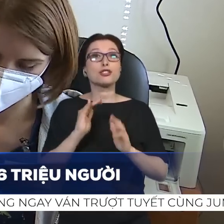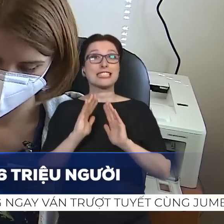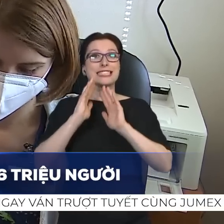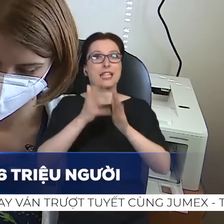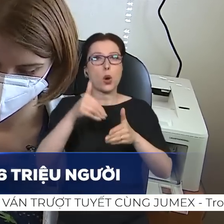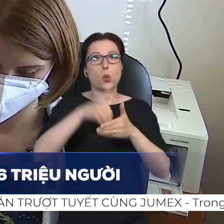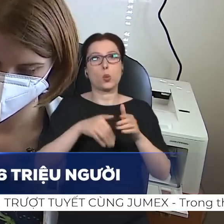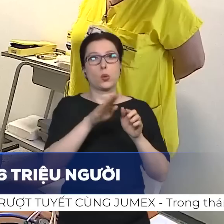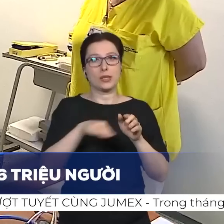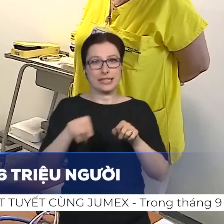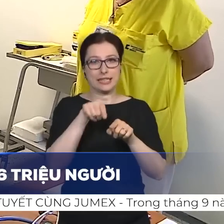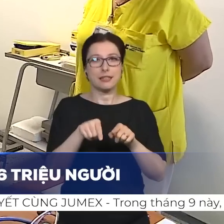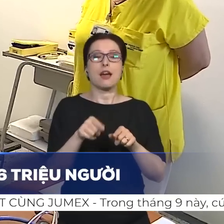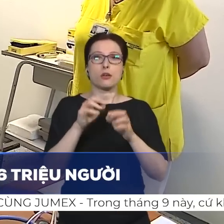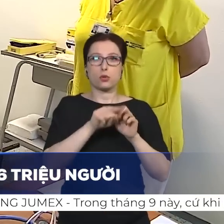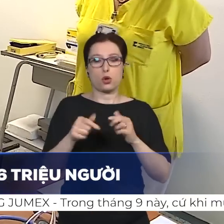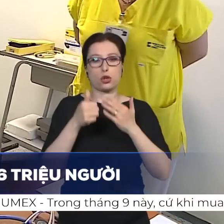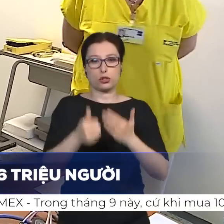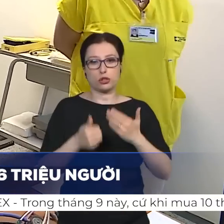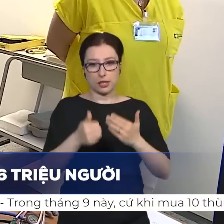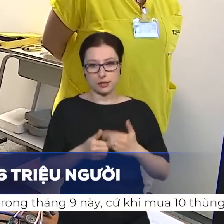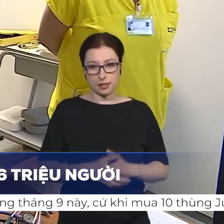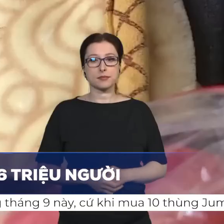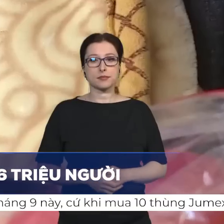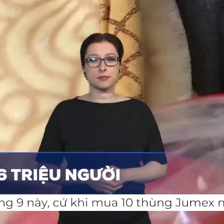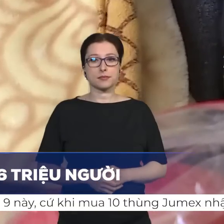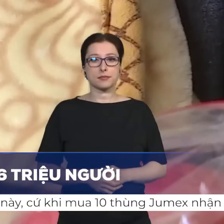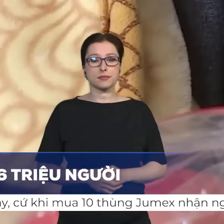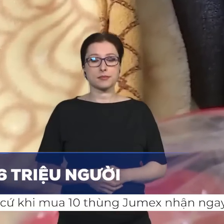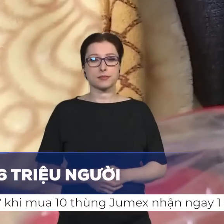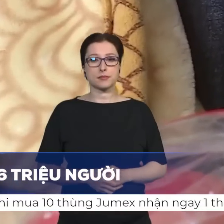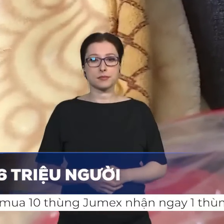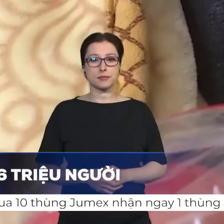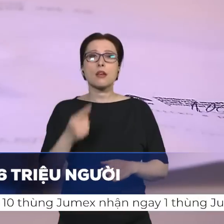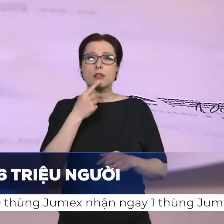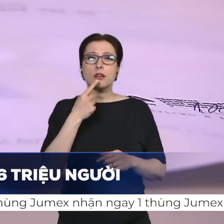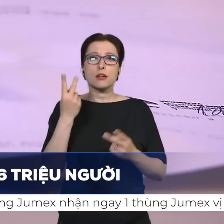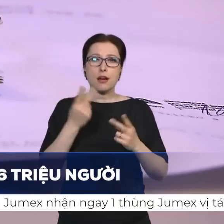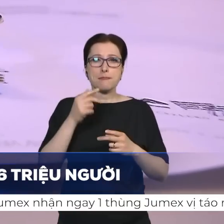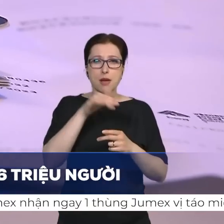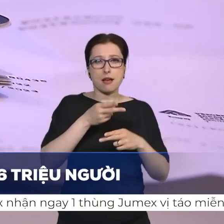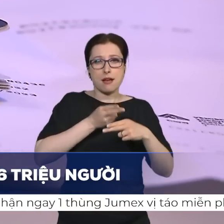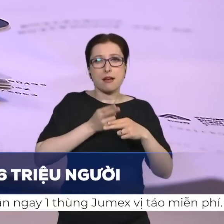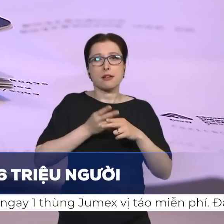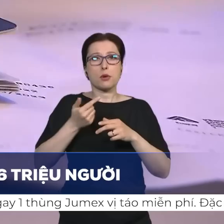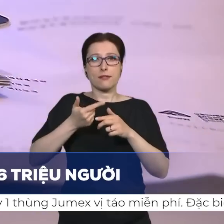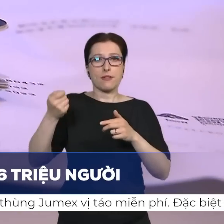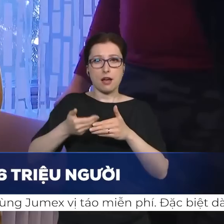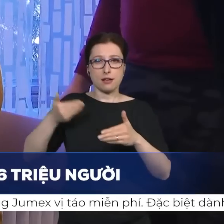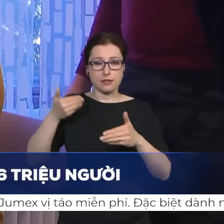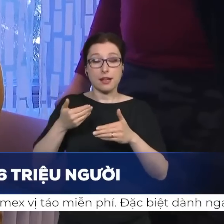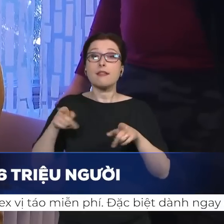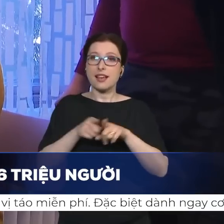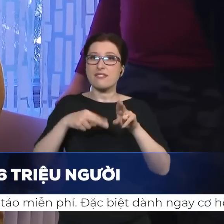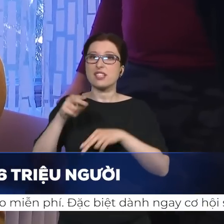giảm xuống 59.700 người tử vong số Trẻ em sinh ra giảm xuống còn 50 ngàn tuy nhân thống kê không bao gồm công